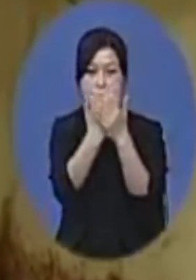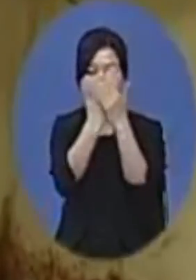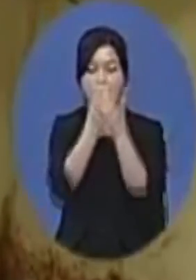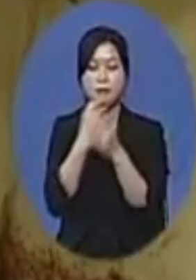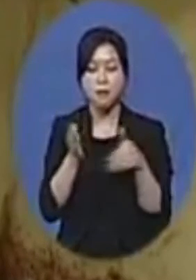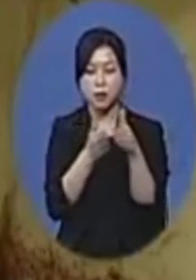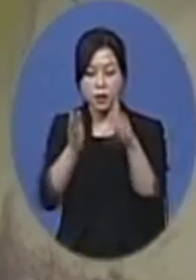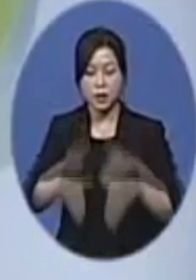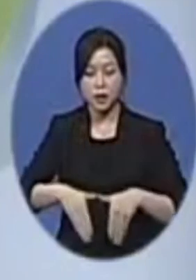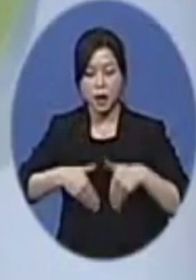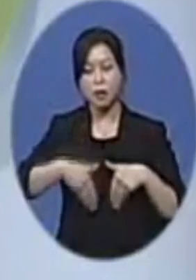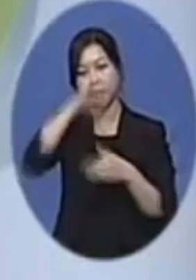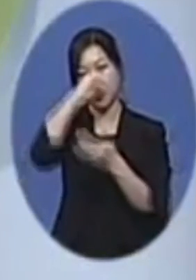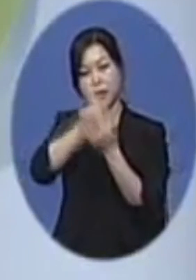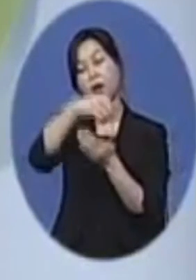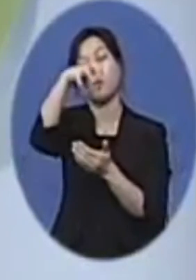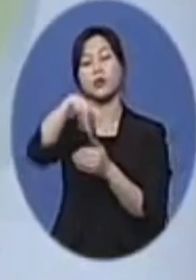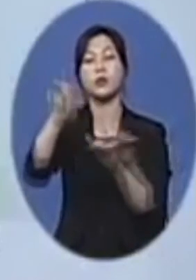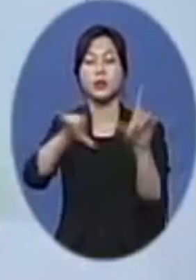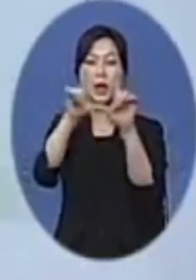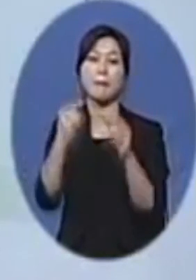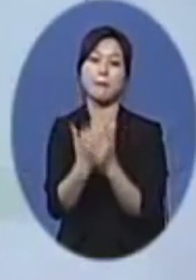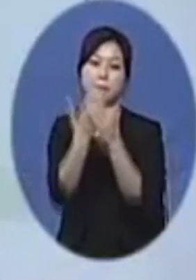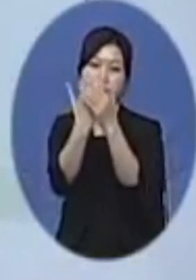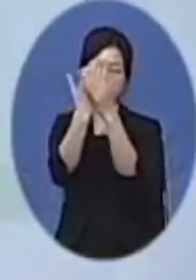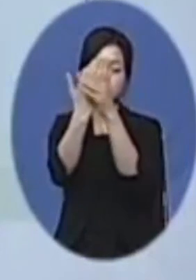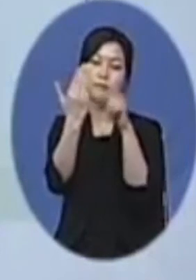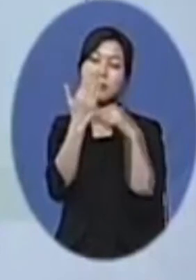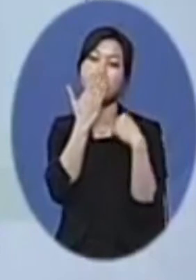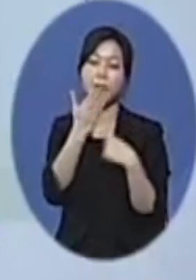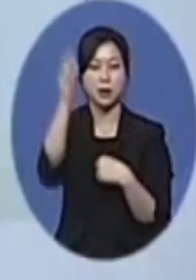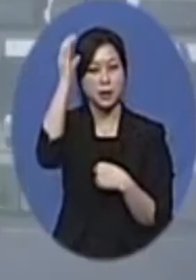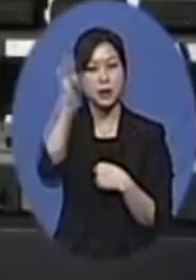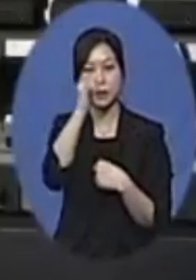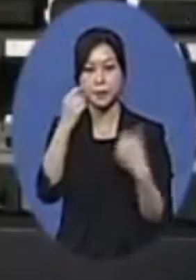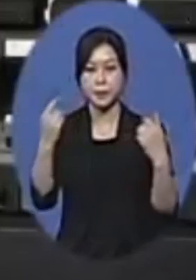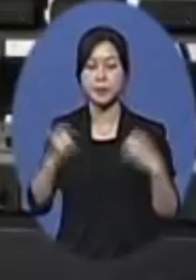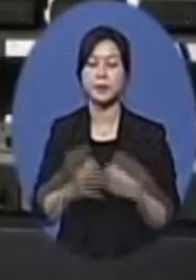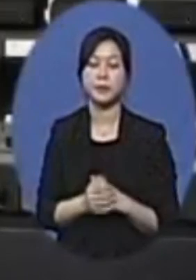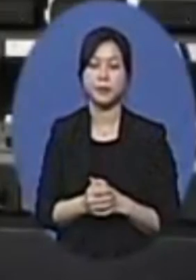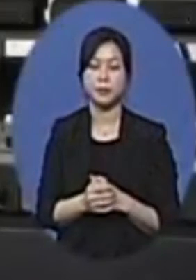곳으로 거듭날 수 있기를 바라봅니다. 복지TV 뉴스 김소연입니다.